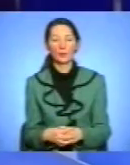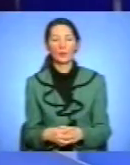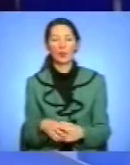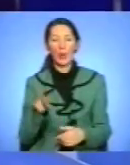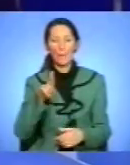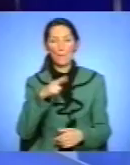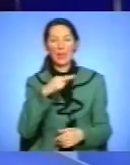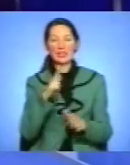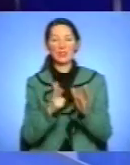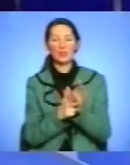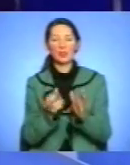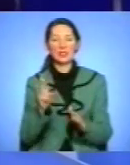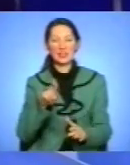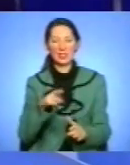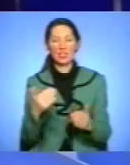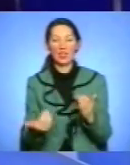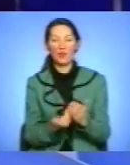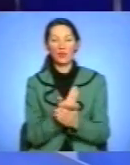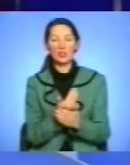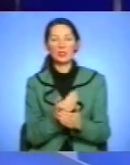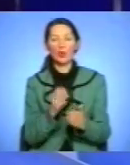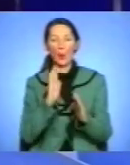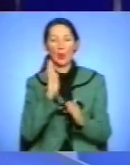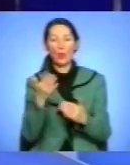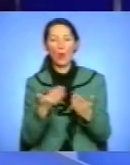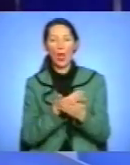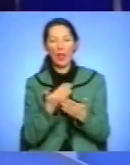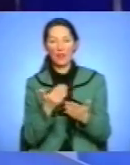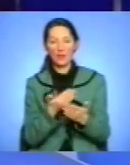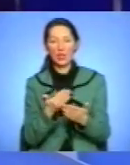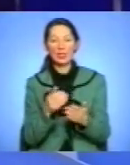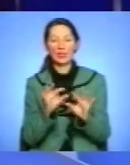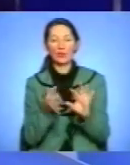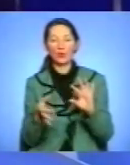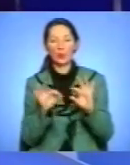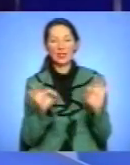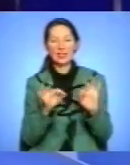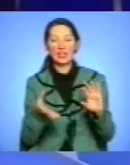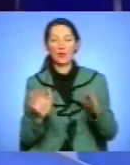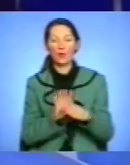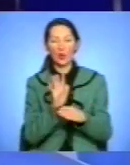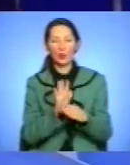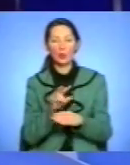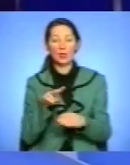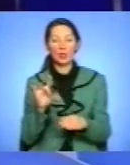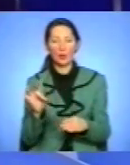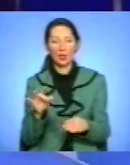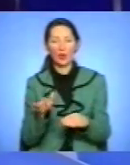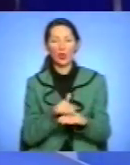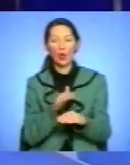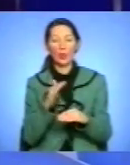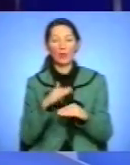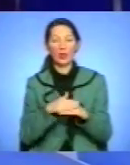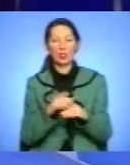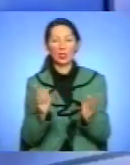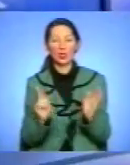П'ятниця, 18 січня. Вісті на часі у прямому ефірі з інформаційним випуском Лариса Романів. Добрий вечір. Спочатку коротко про